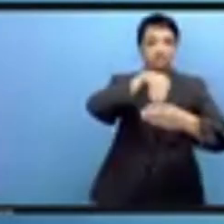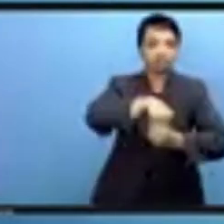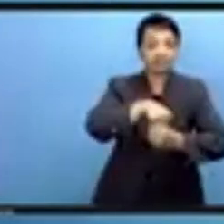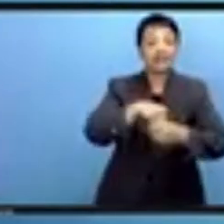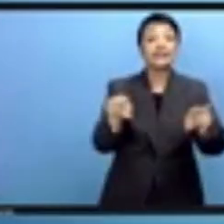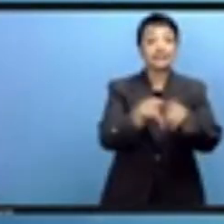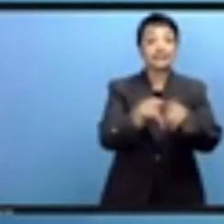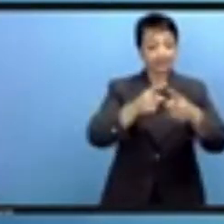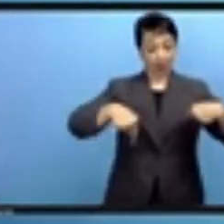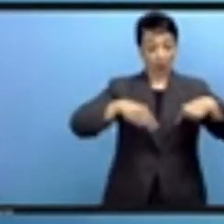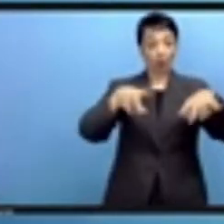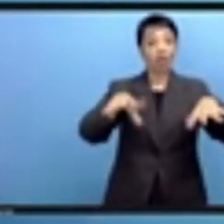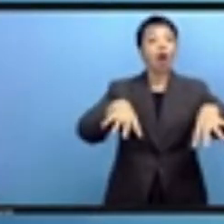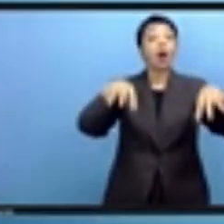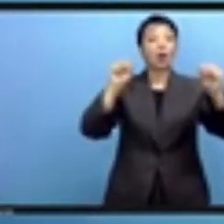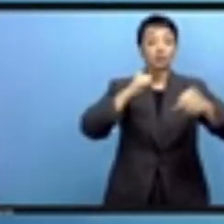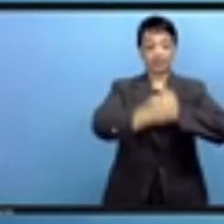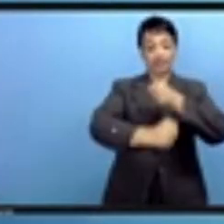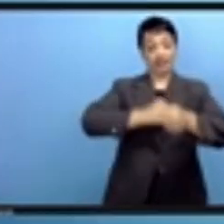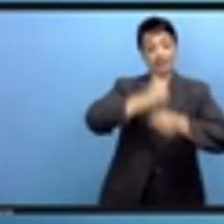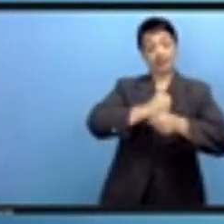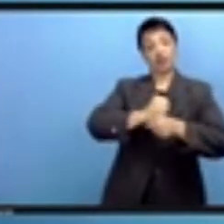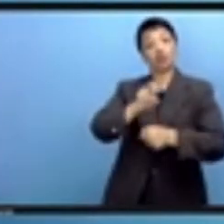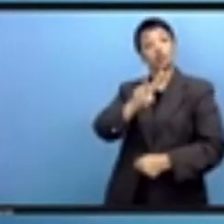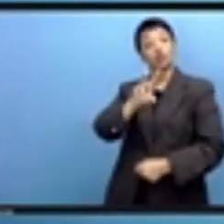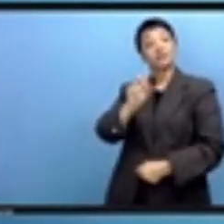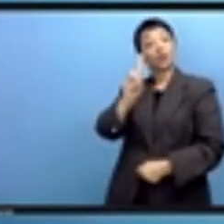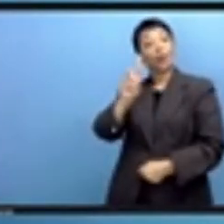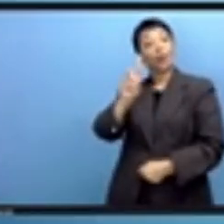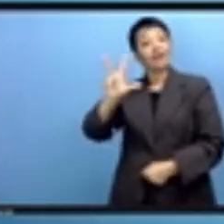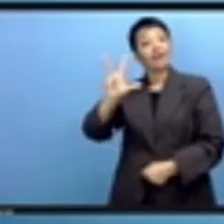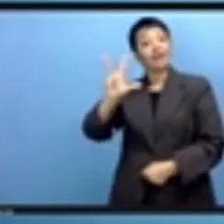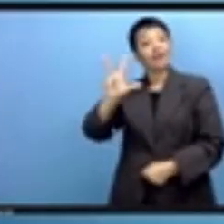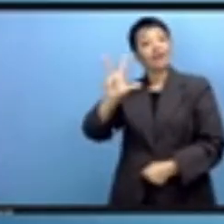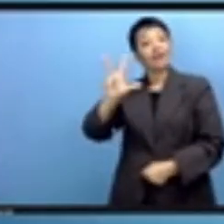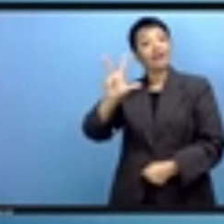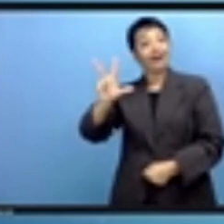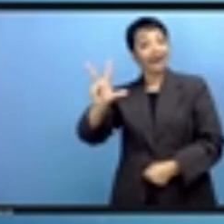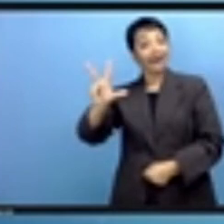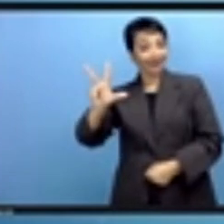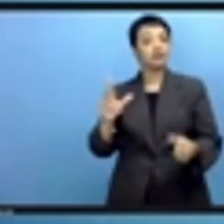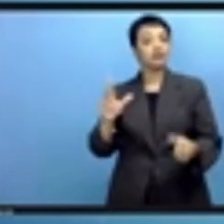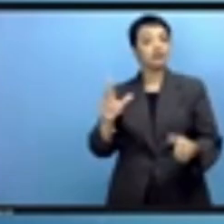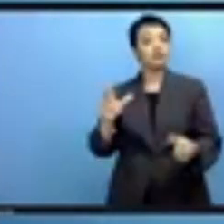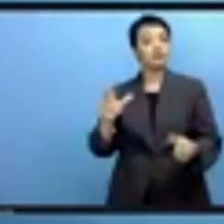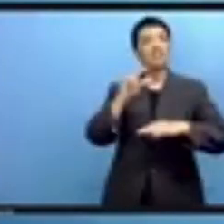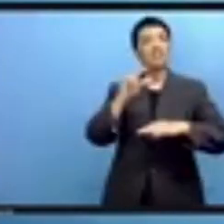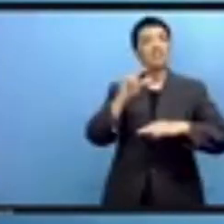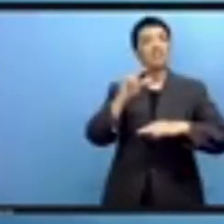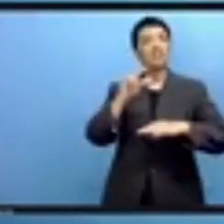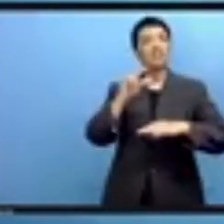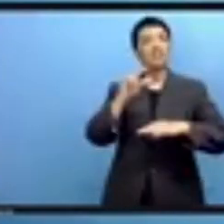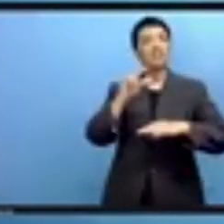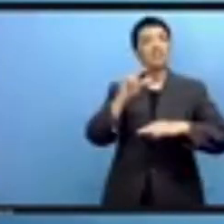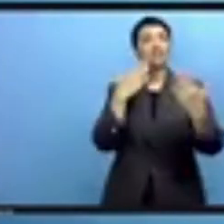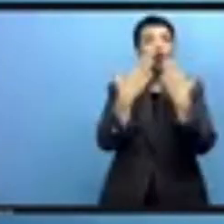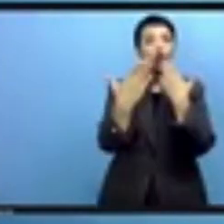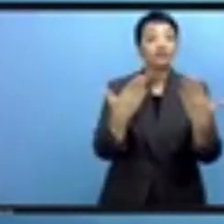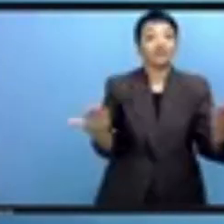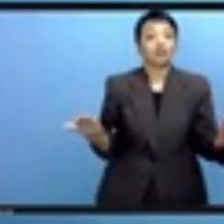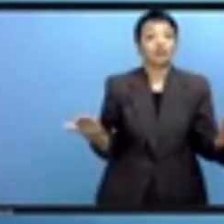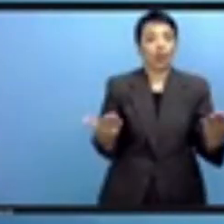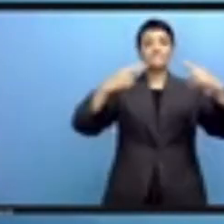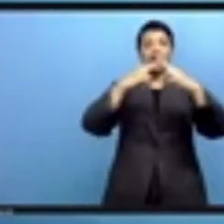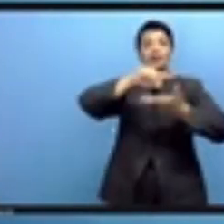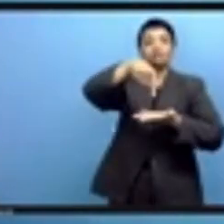是埃塞俄比亚人。那么我们的教科文组织呢，是这个主持和